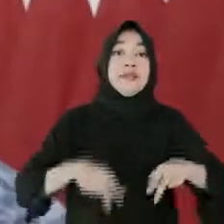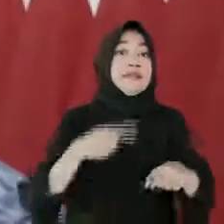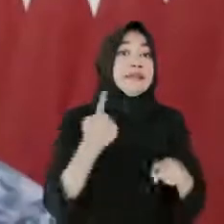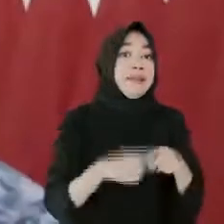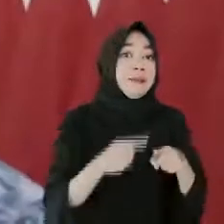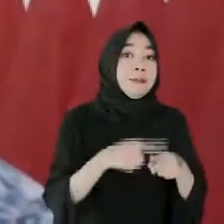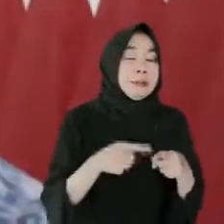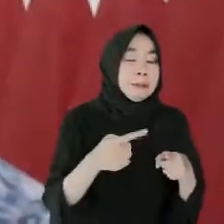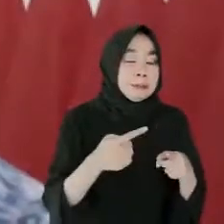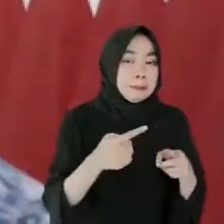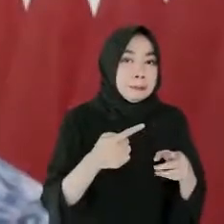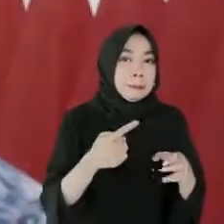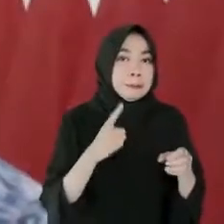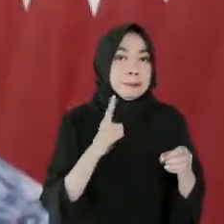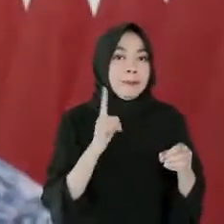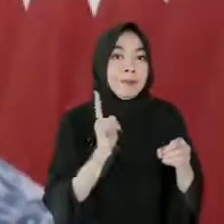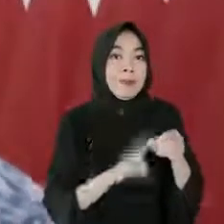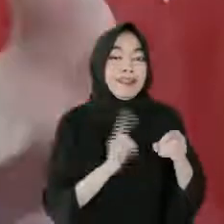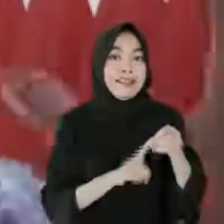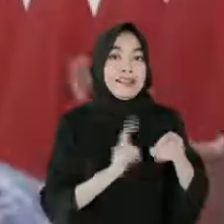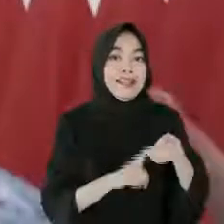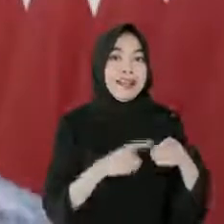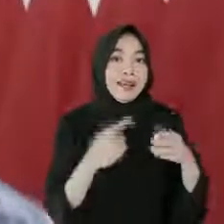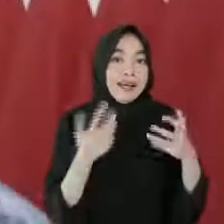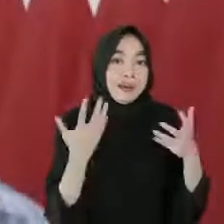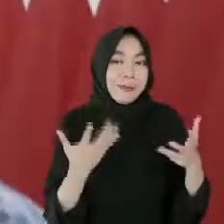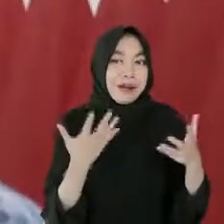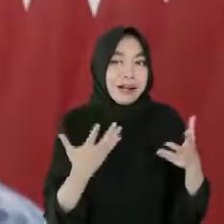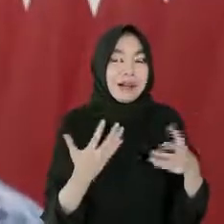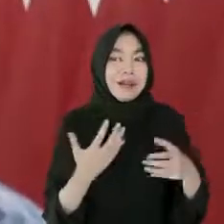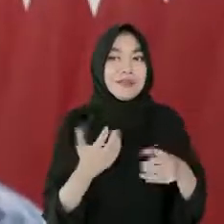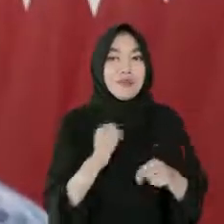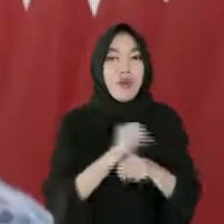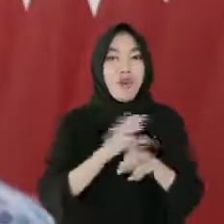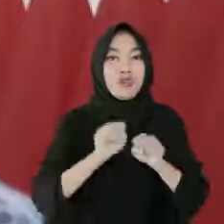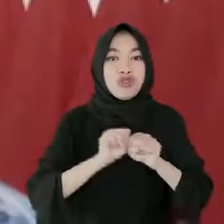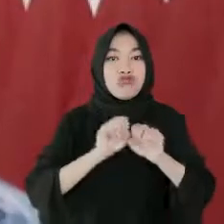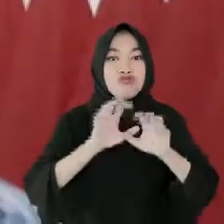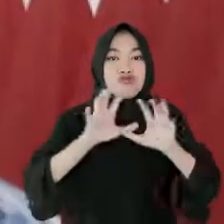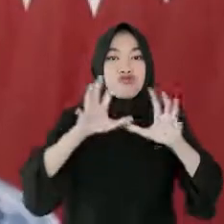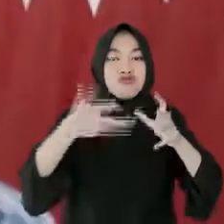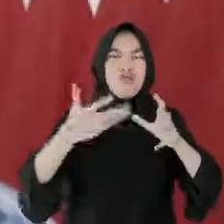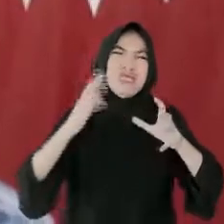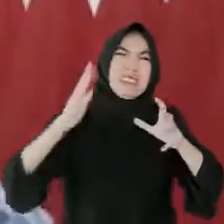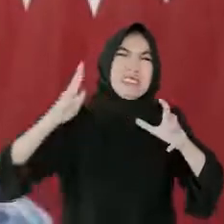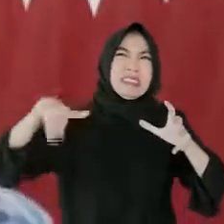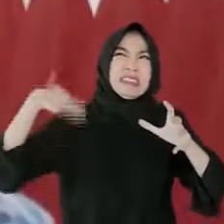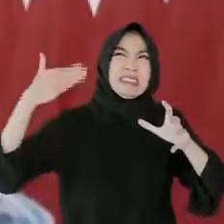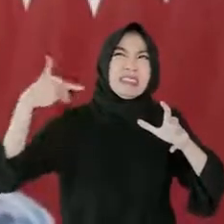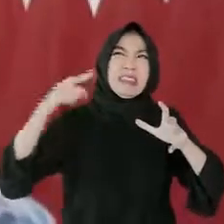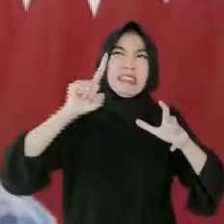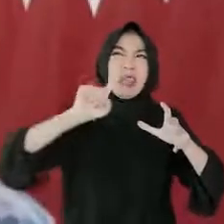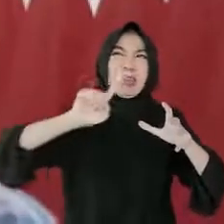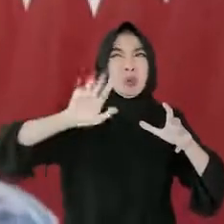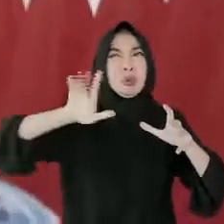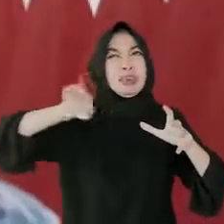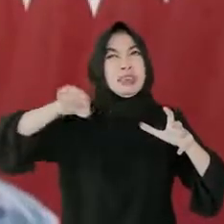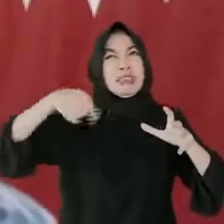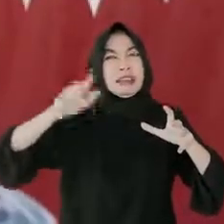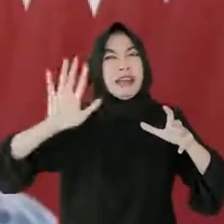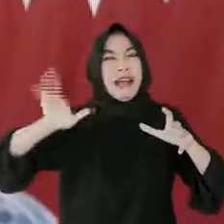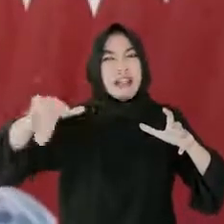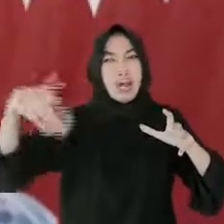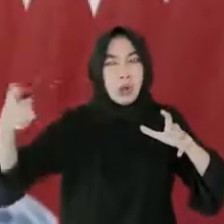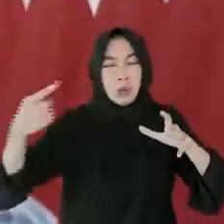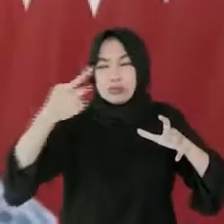memang kita akan sudah melewati pandem ini sekitar satu setengah tahun masyarakat Papua juga termasuk